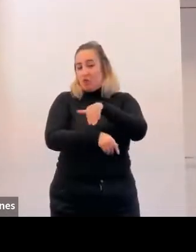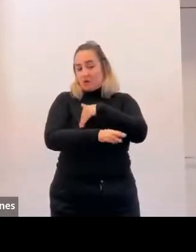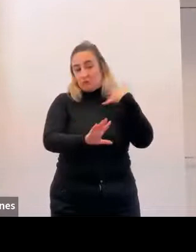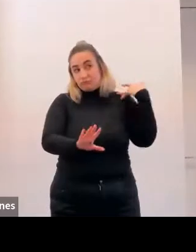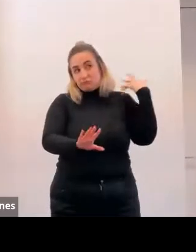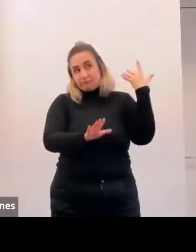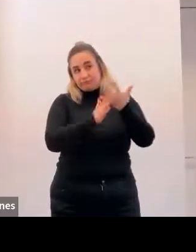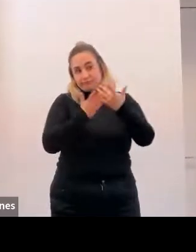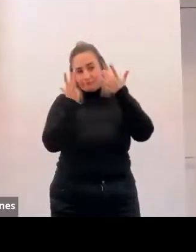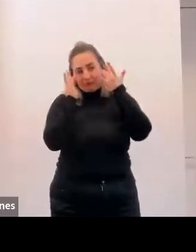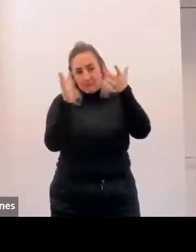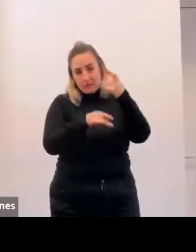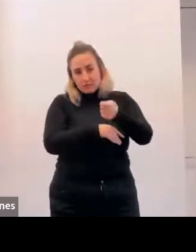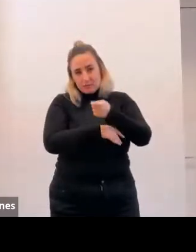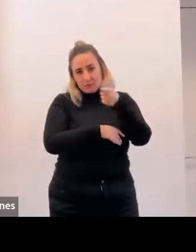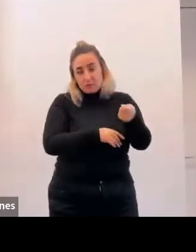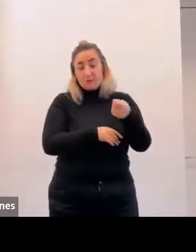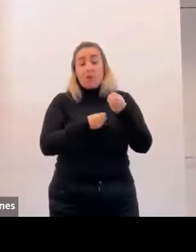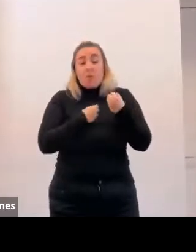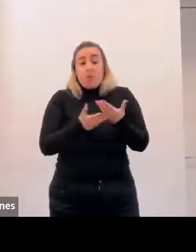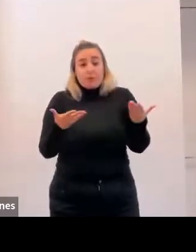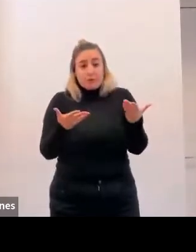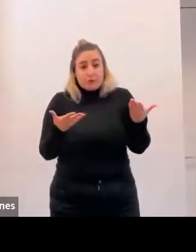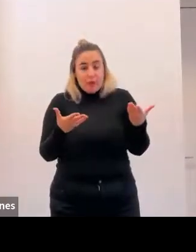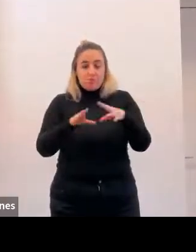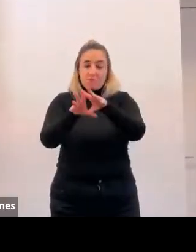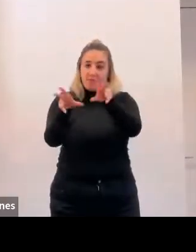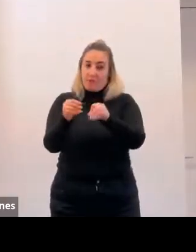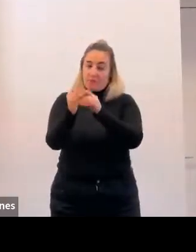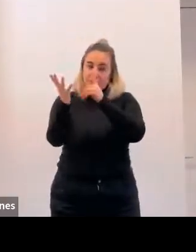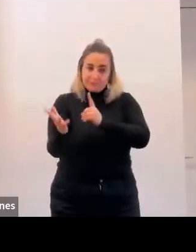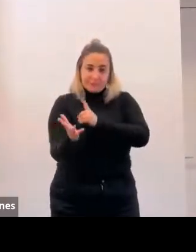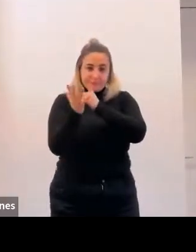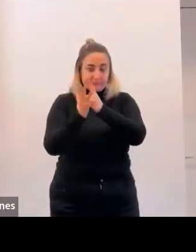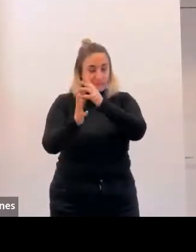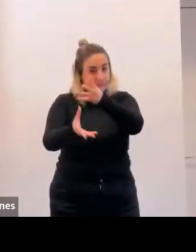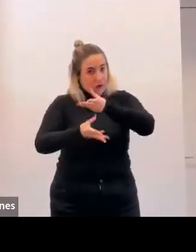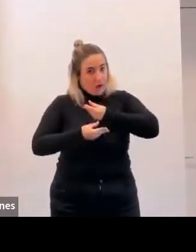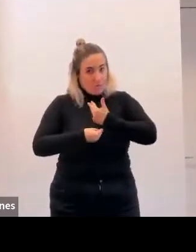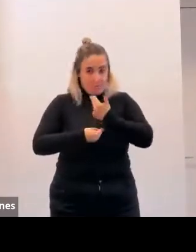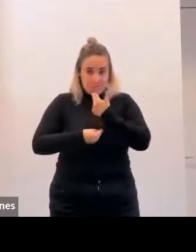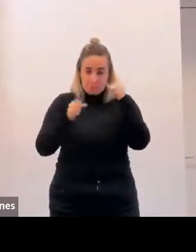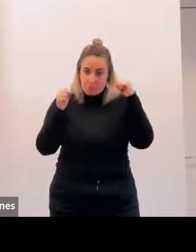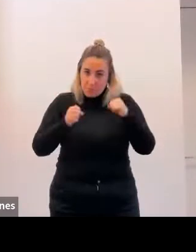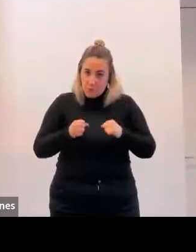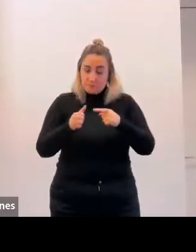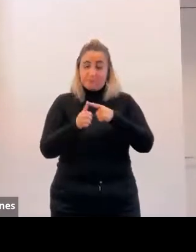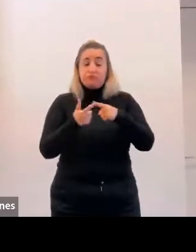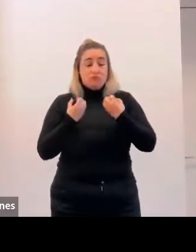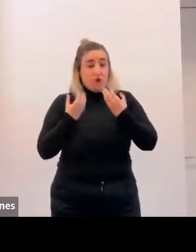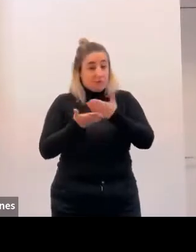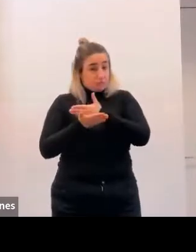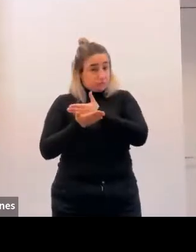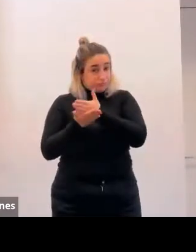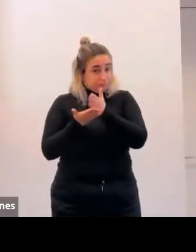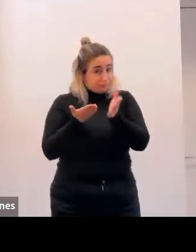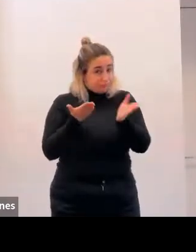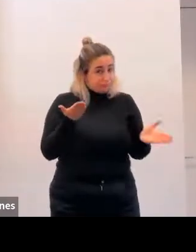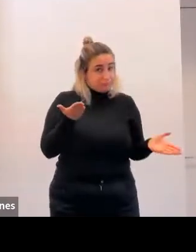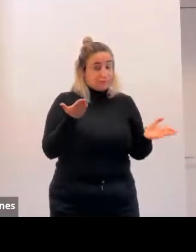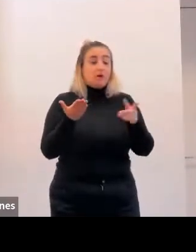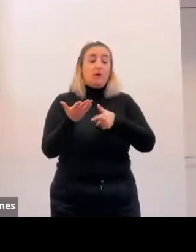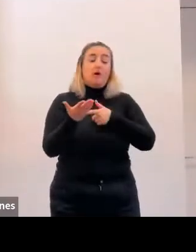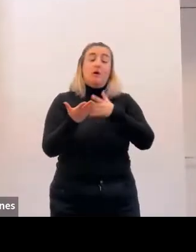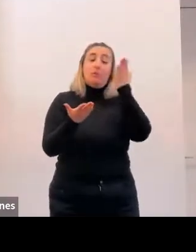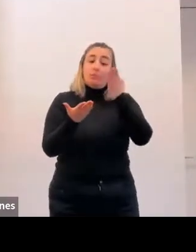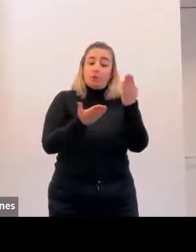proposer aux familles un accueil de qualité, une offre diversifiée, évolutive, qui respecte leurs